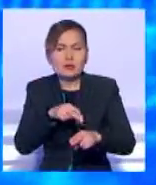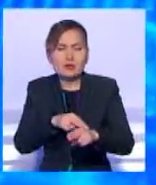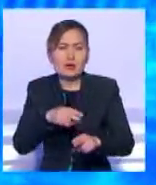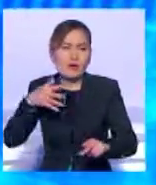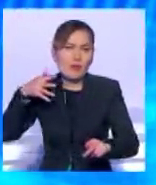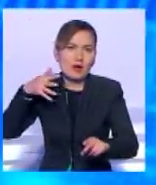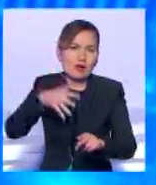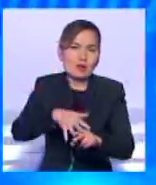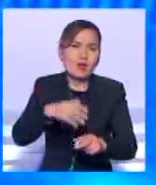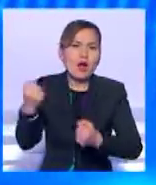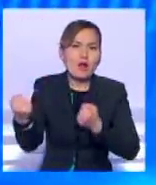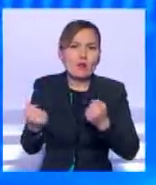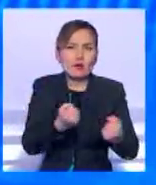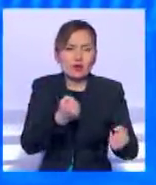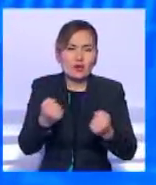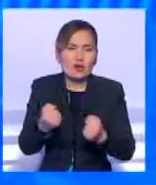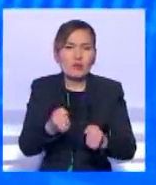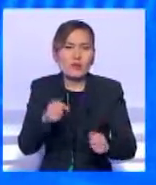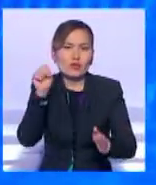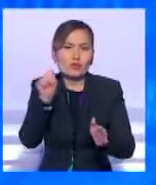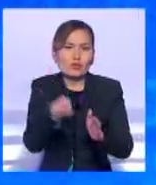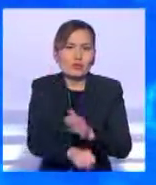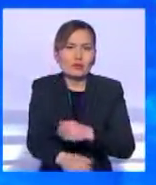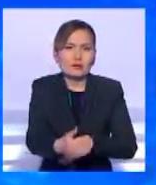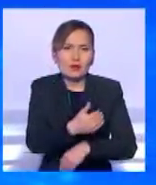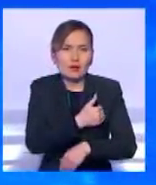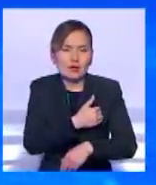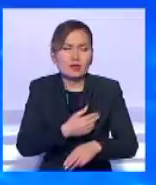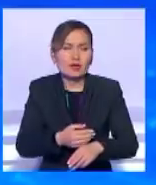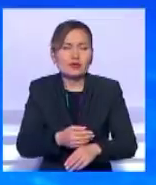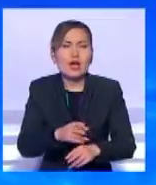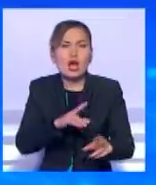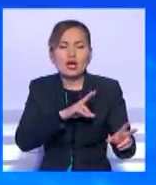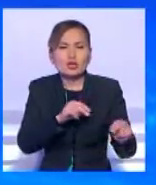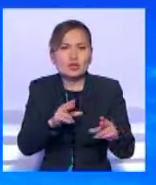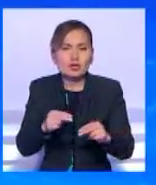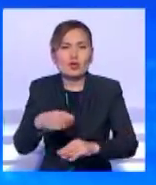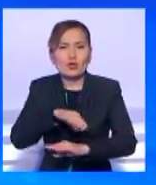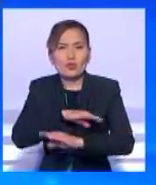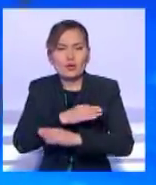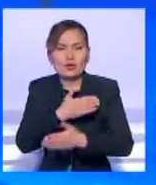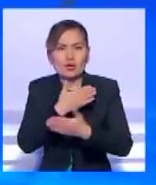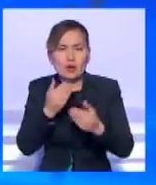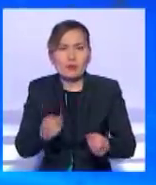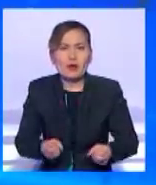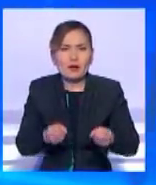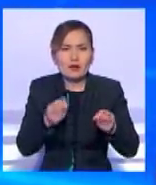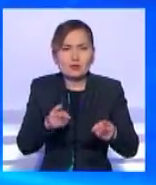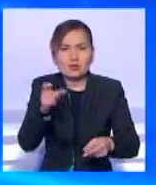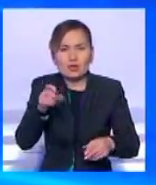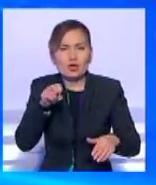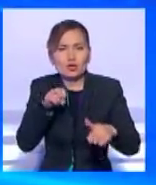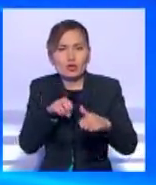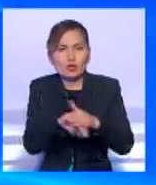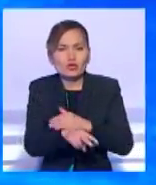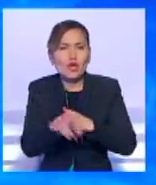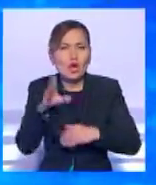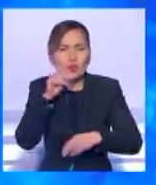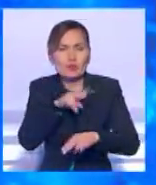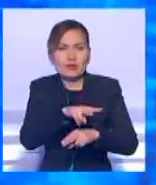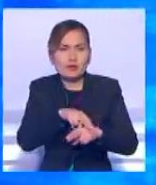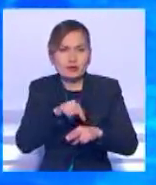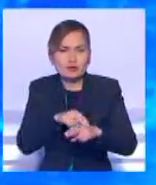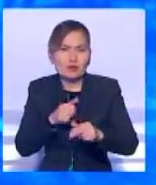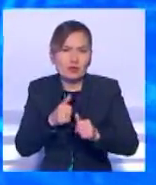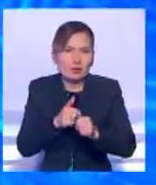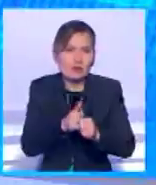оларды балағаттаған көрінеді. Оқиға барысында ешкім жапа шеккен жоқ. Ал күдікті қылмыс орнынан ізін суытқан. Қазір полиция Қаскөйді